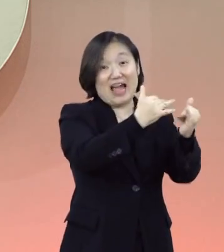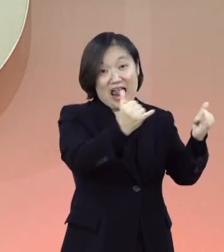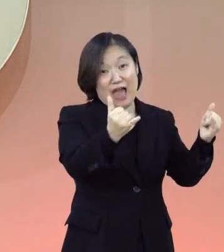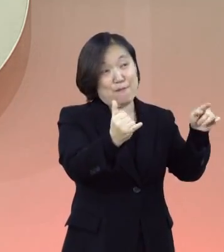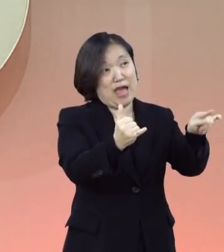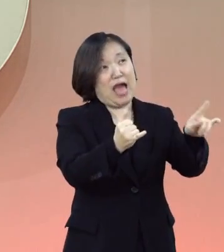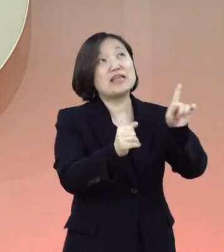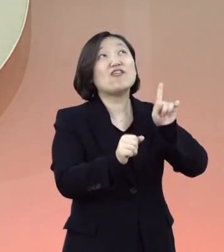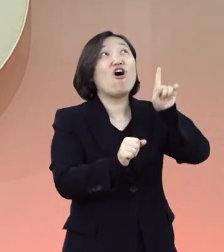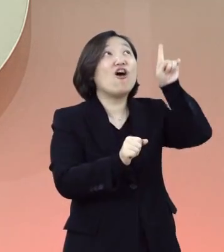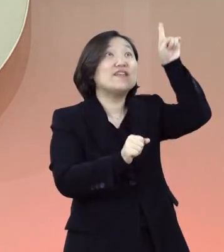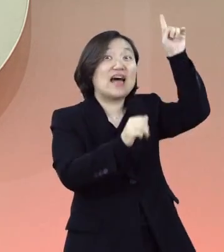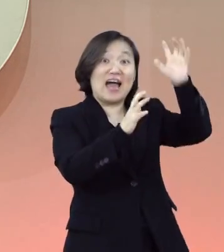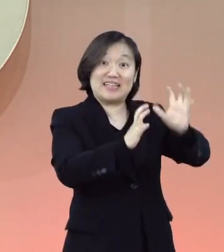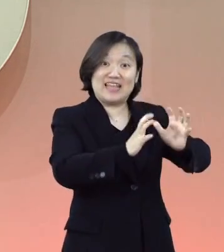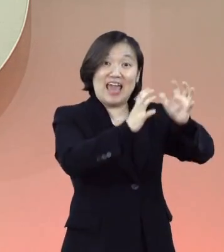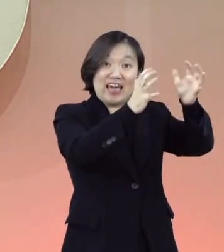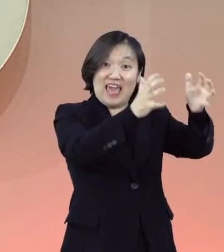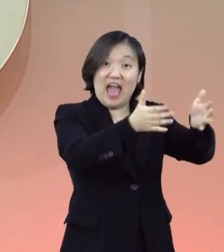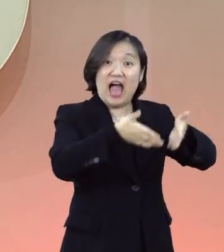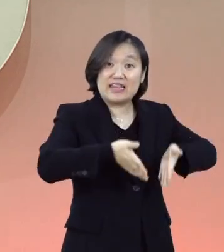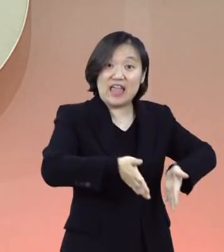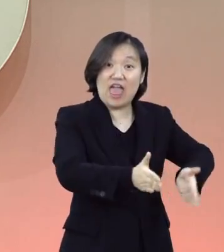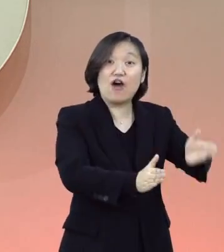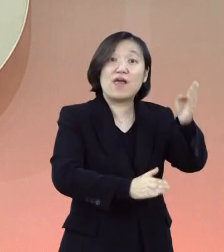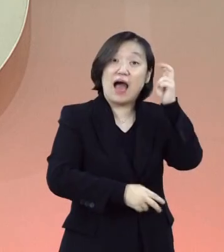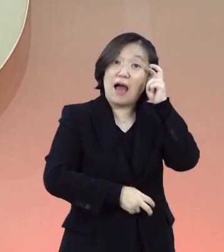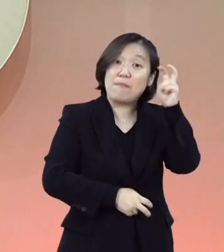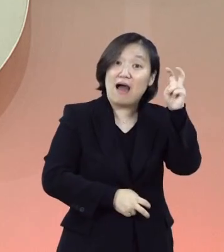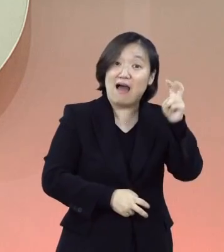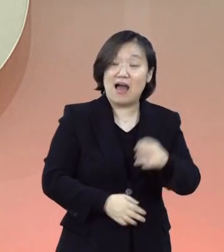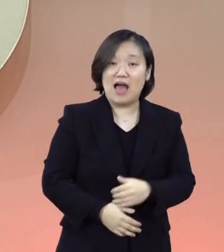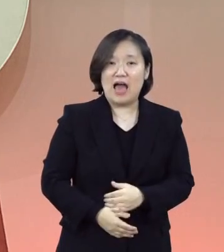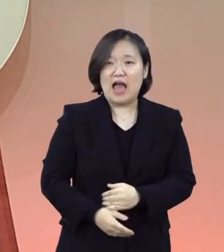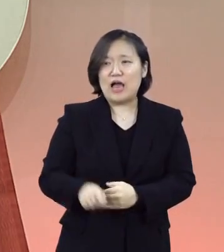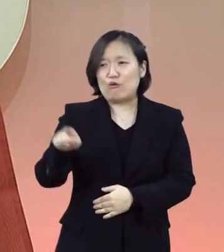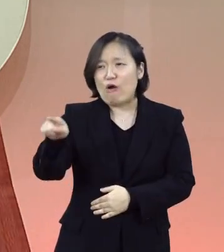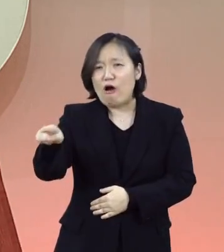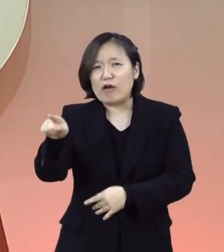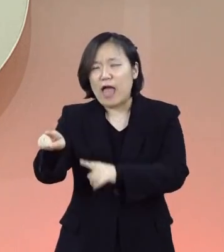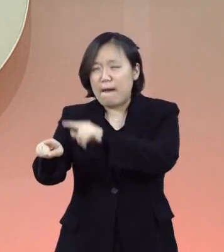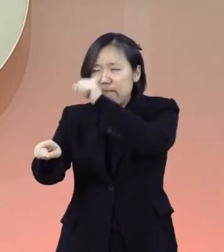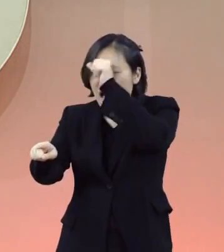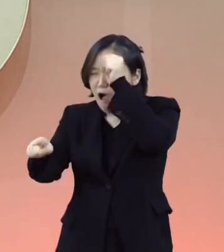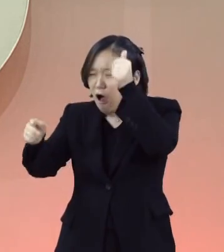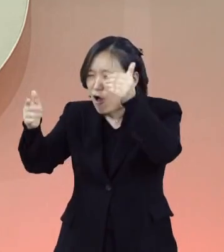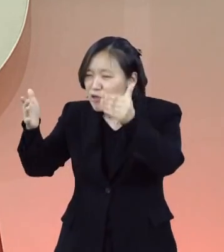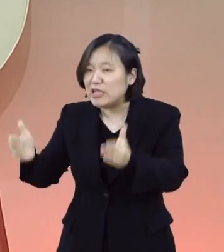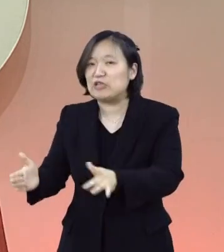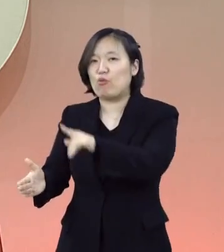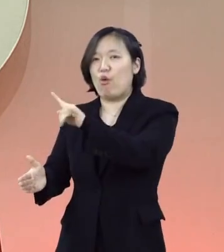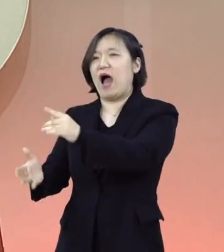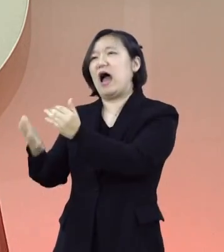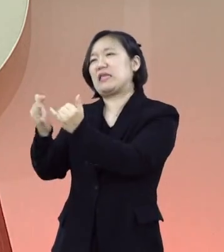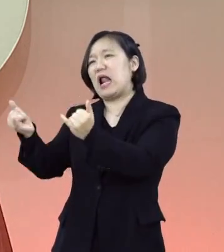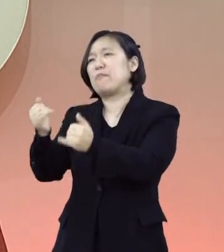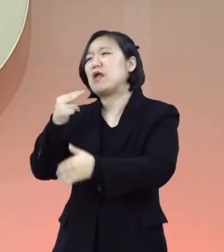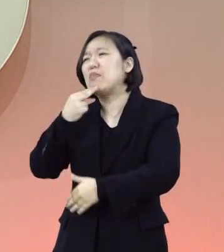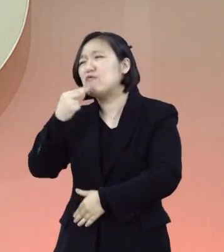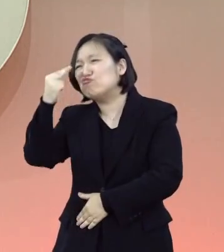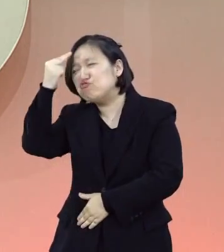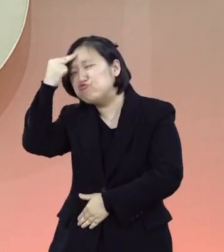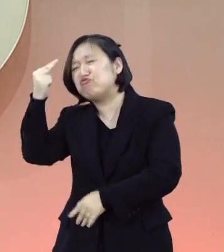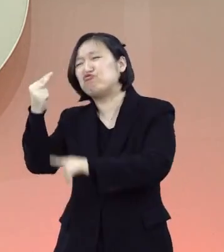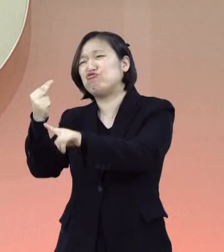천상세계에 태어났겠죠. 그리고 평생 사람들에게 웃음을 팔고 술을